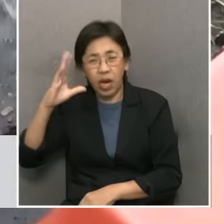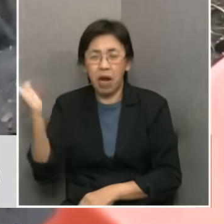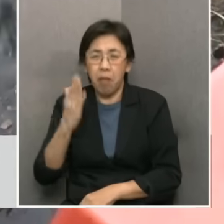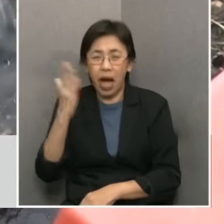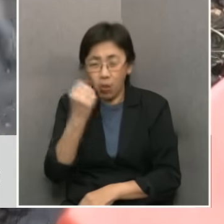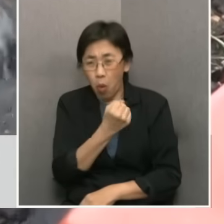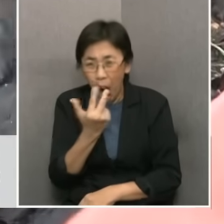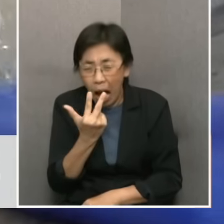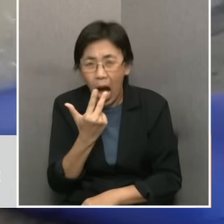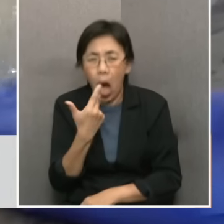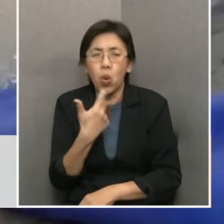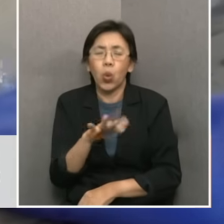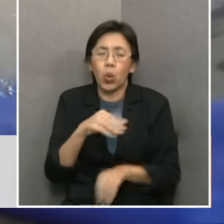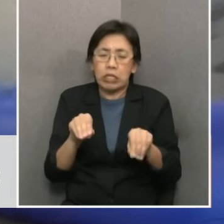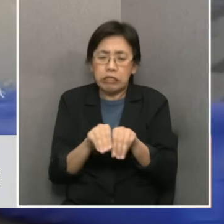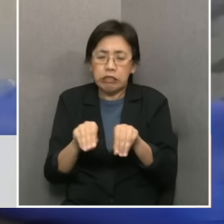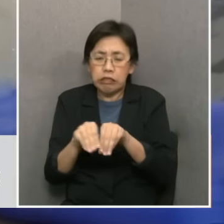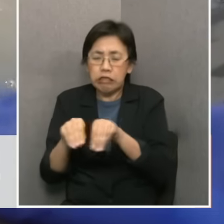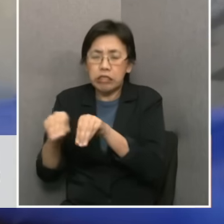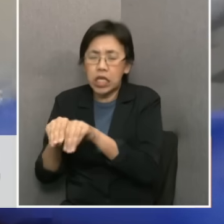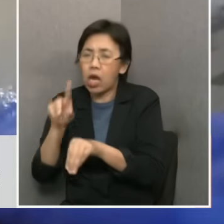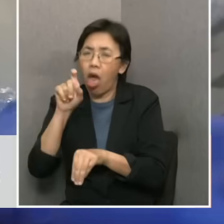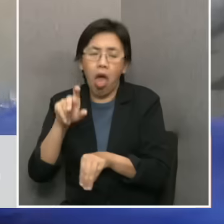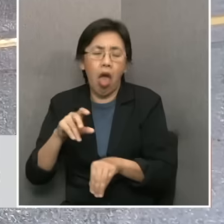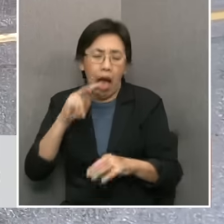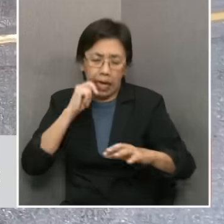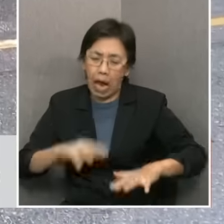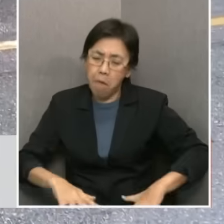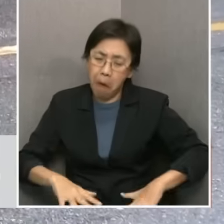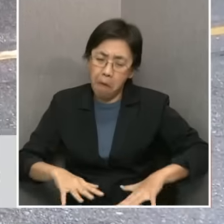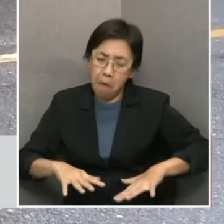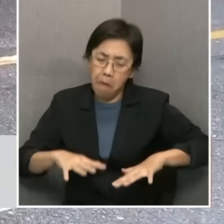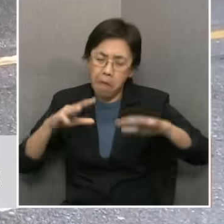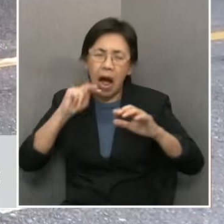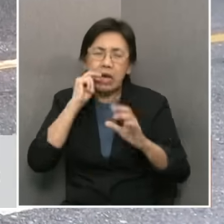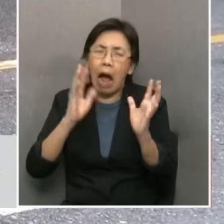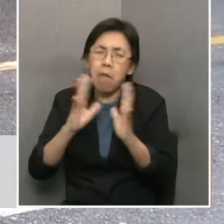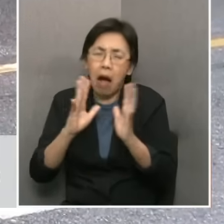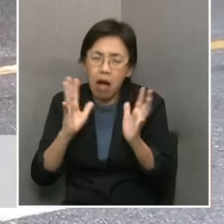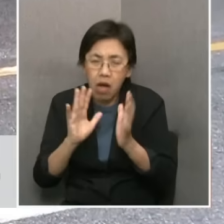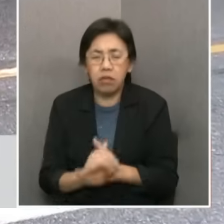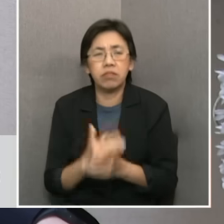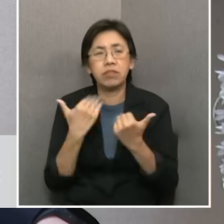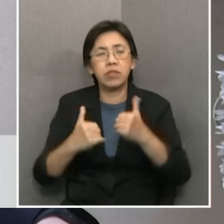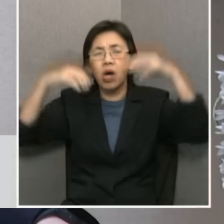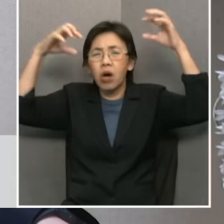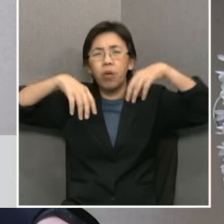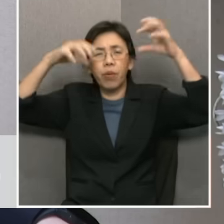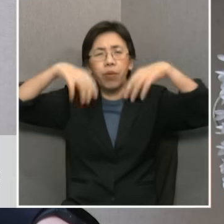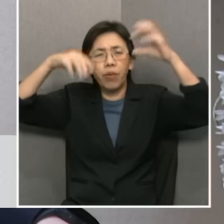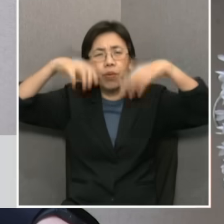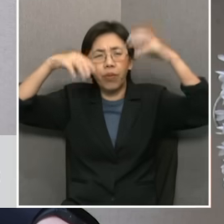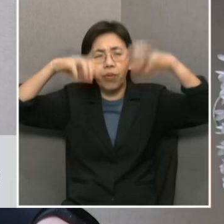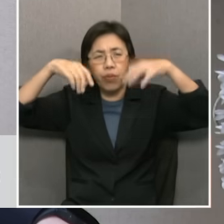7วัน3ลูกติดกันเลยนี่มัน เยอะเกินไป เยอะเกินไป และอย่างตอนนี้ครับที่มีฝนตกลงมาอย่างหนัก